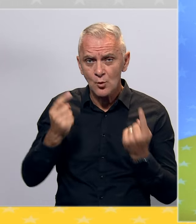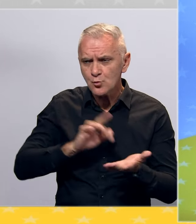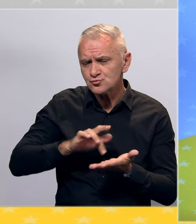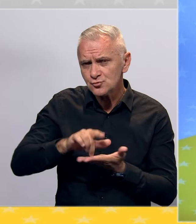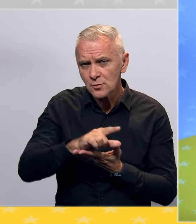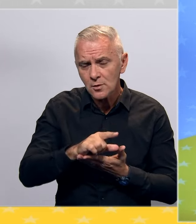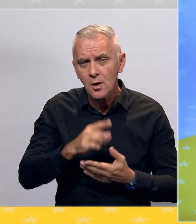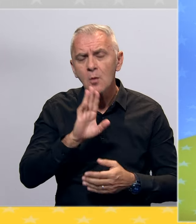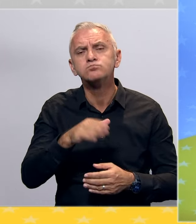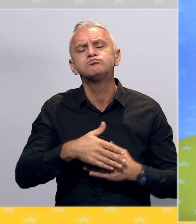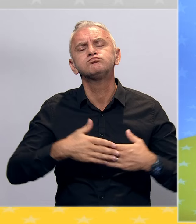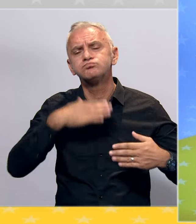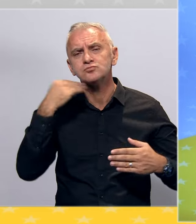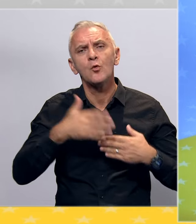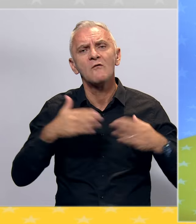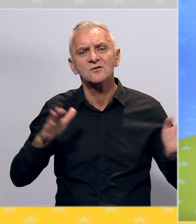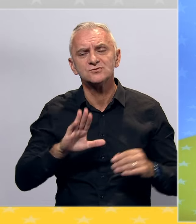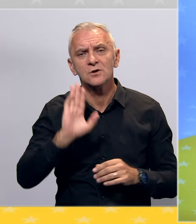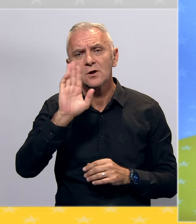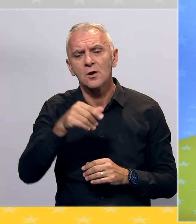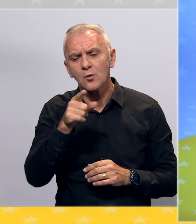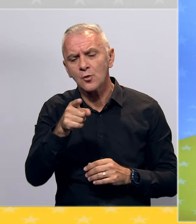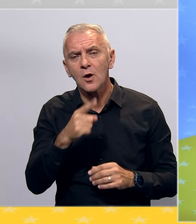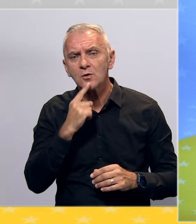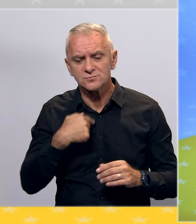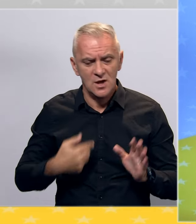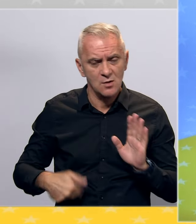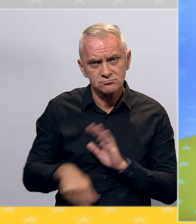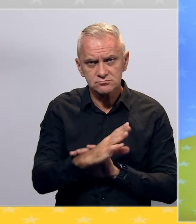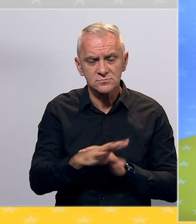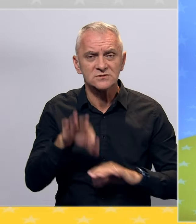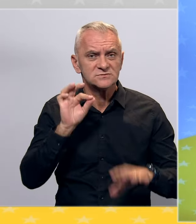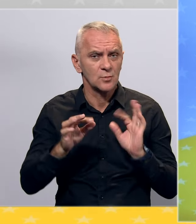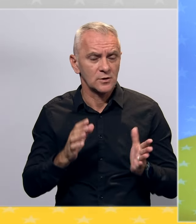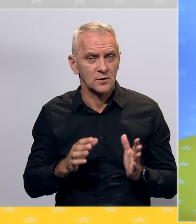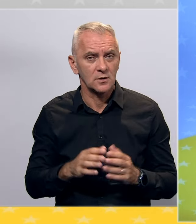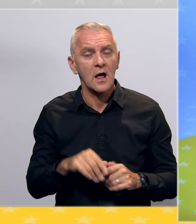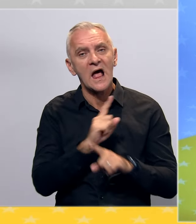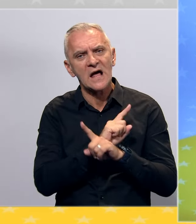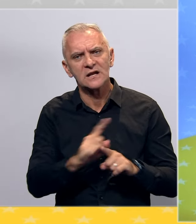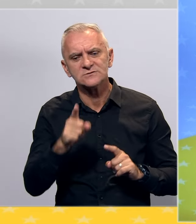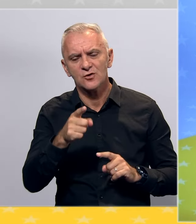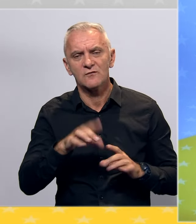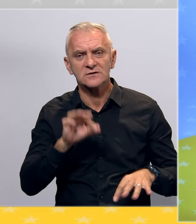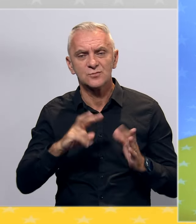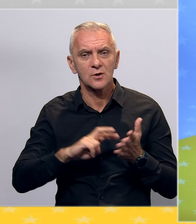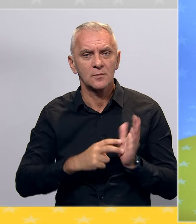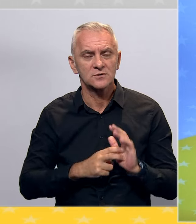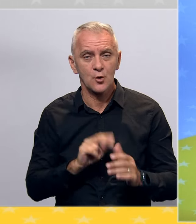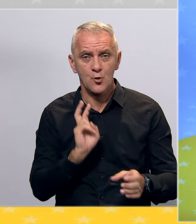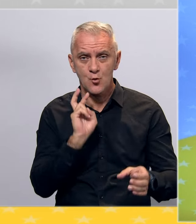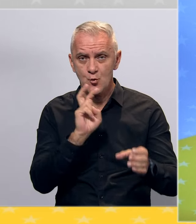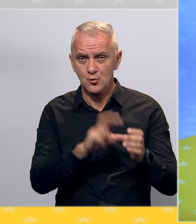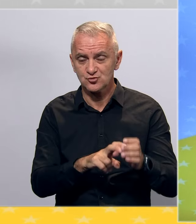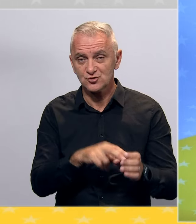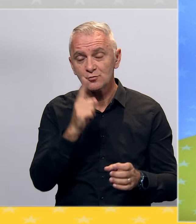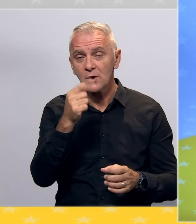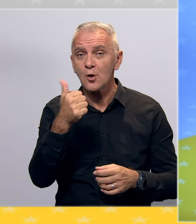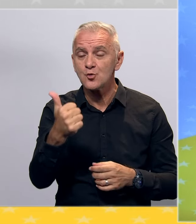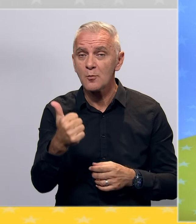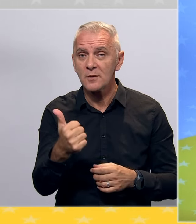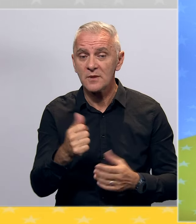od onih u kojima smo odlučili izaći na izbore. Razlog ovakve izborne strategije je da učešćem i dobrim rezultatima